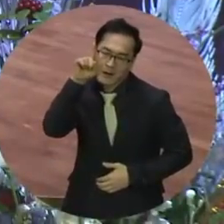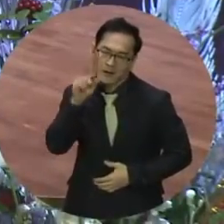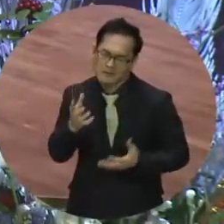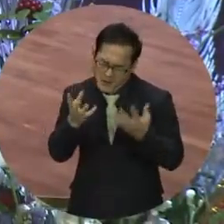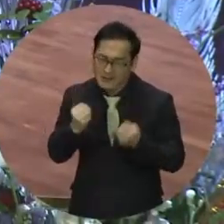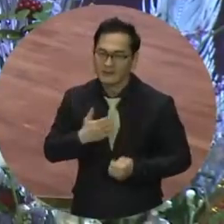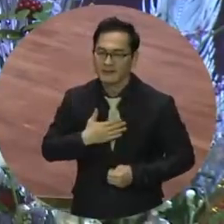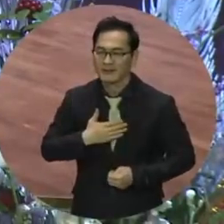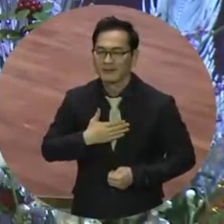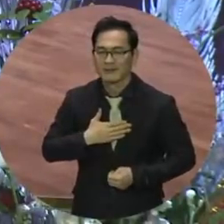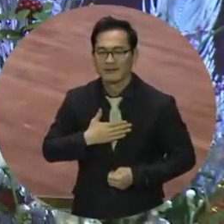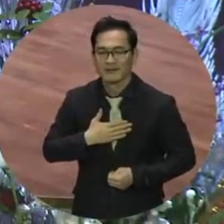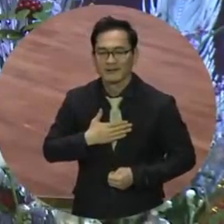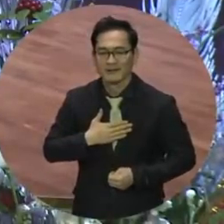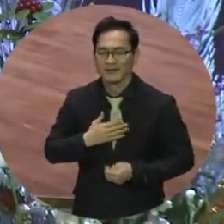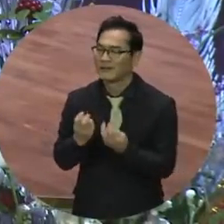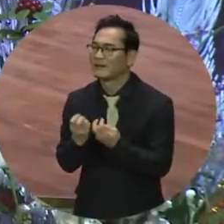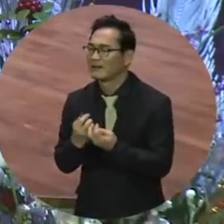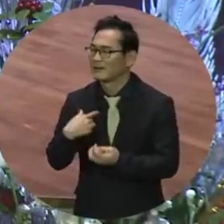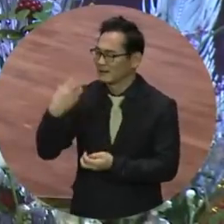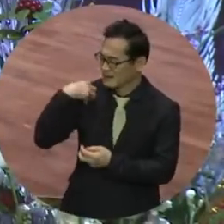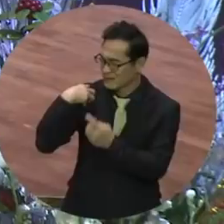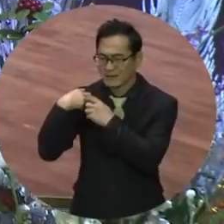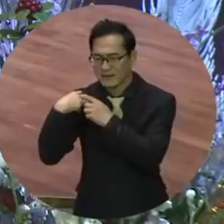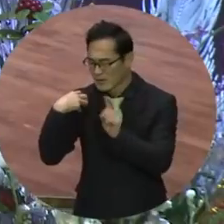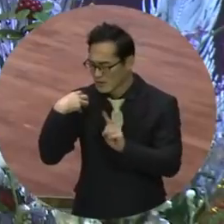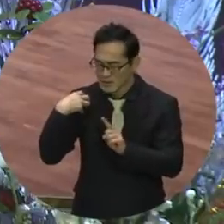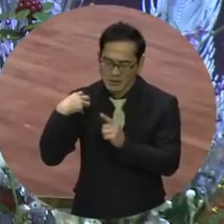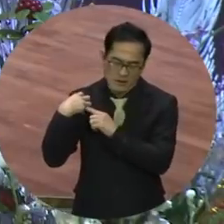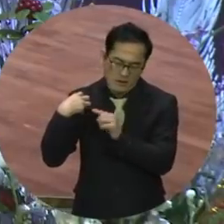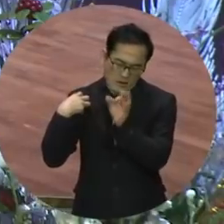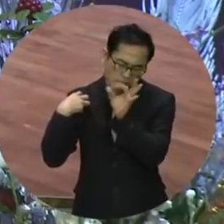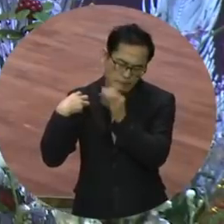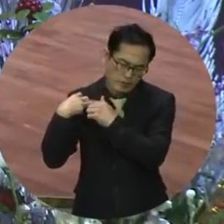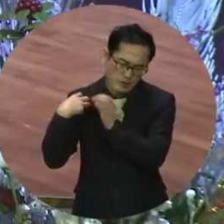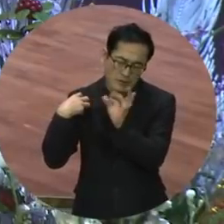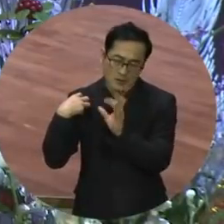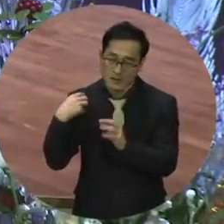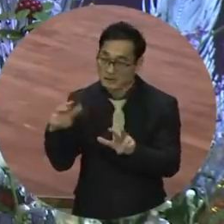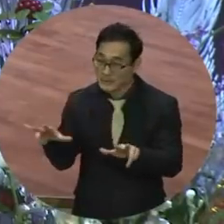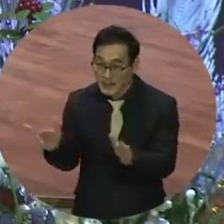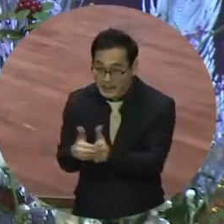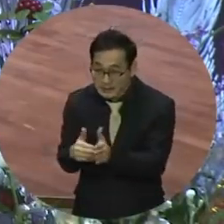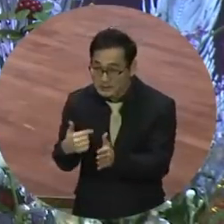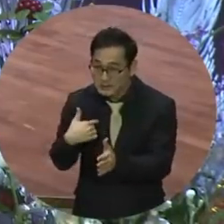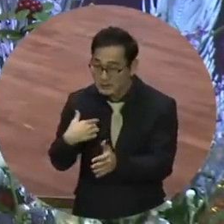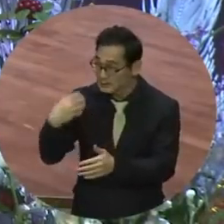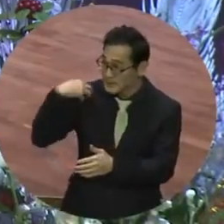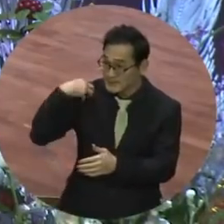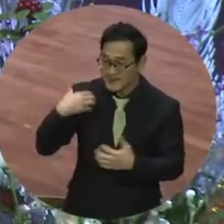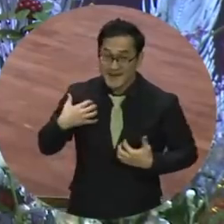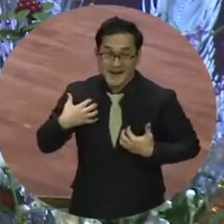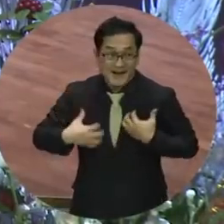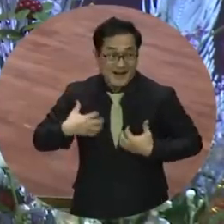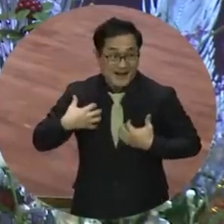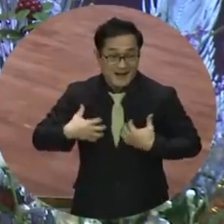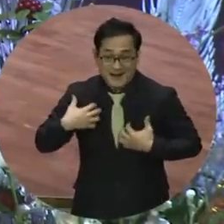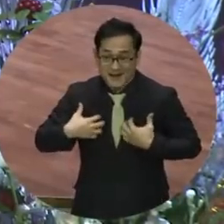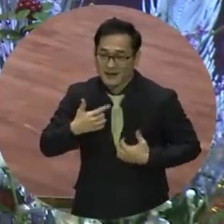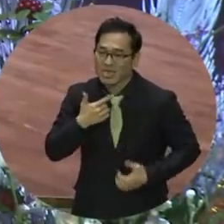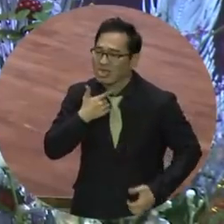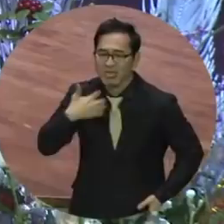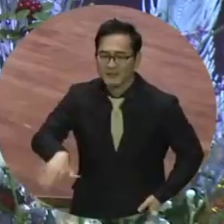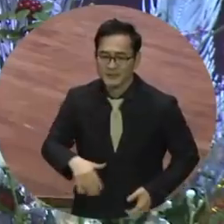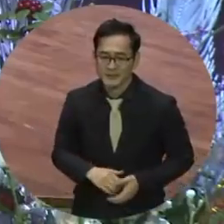일 감당하나? 나는 내 스스로 직분을 맡아서 한 번도 야 신난다 한 적이 없어요.